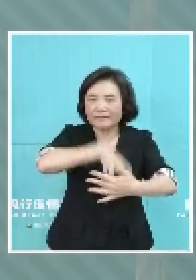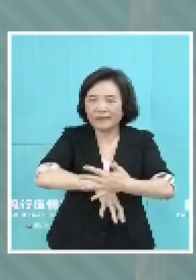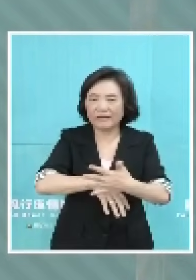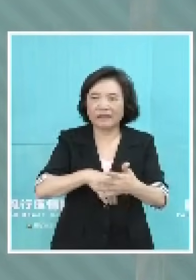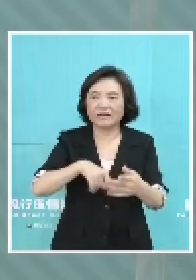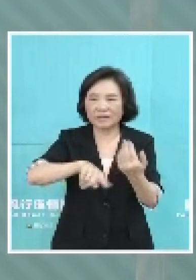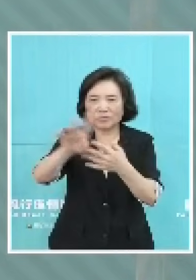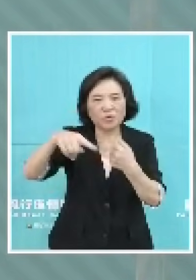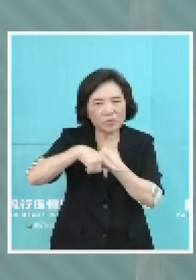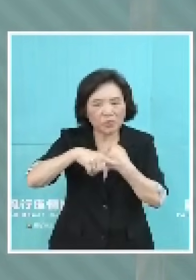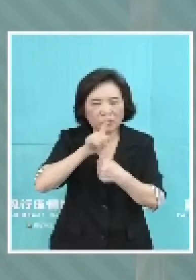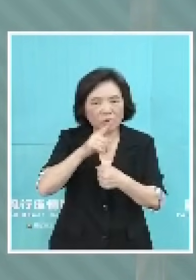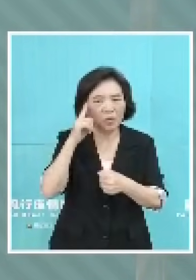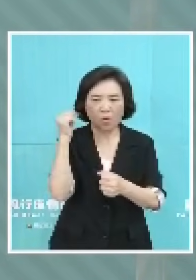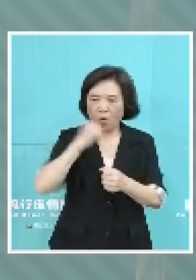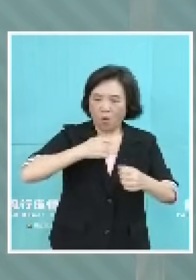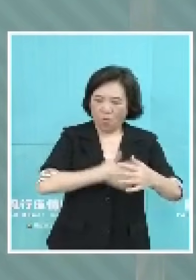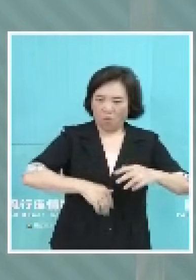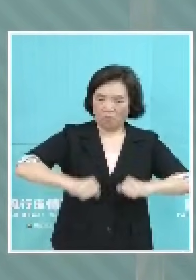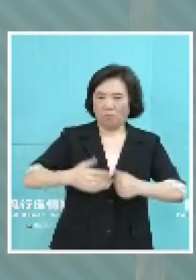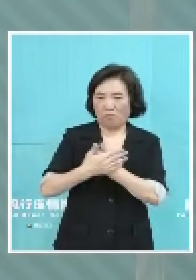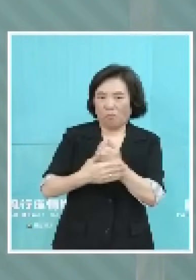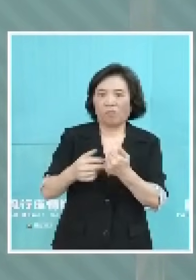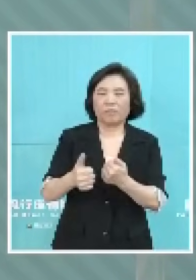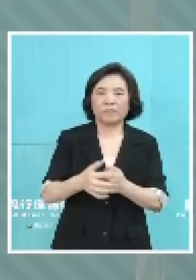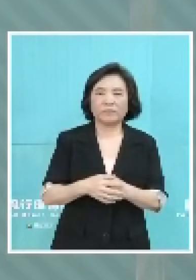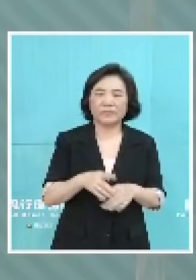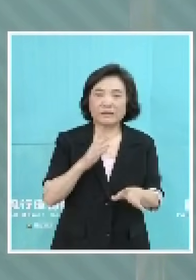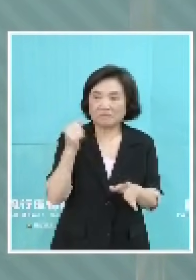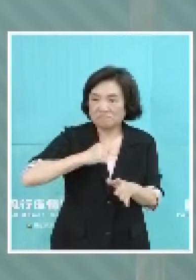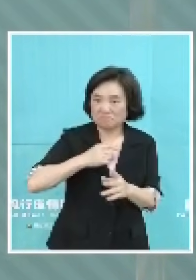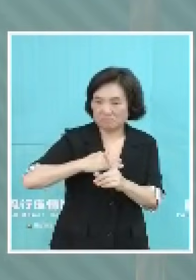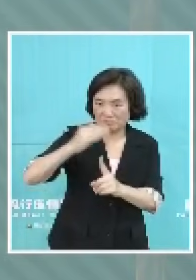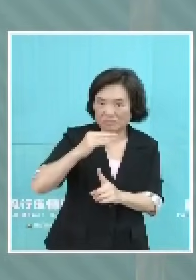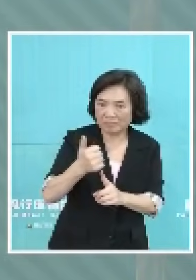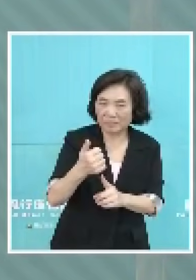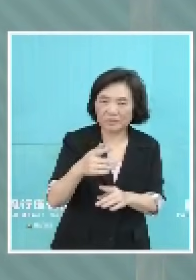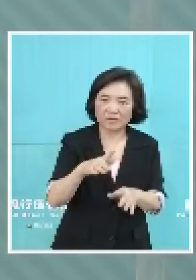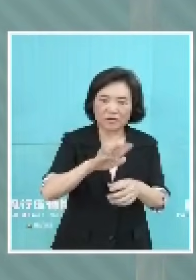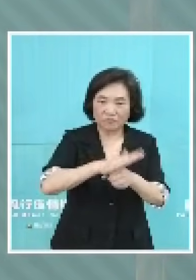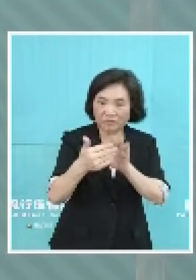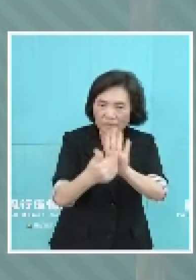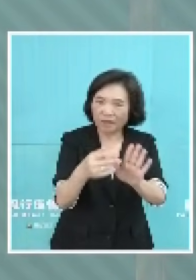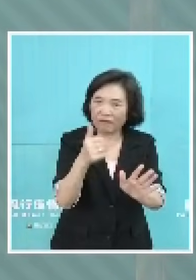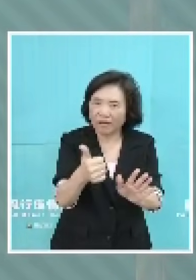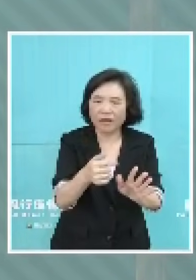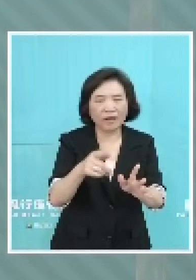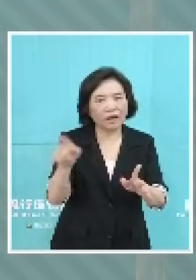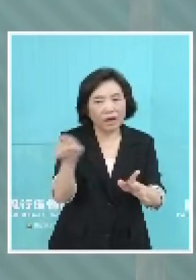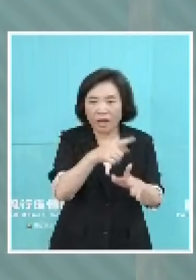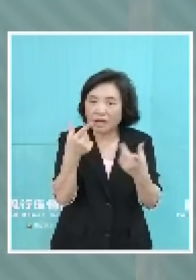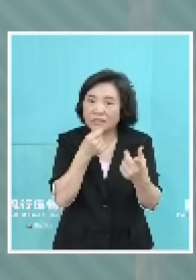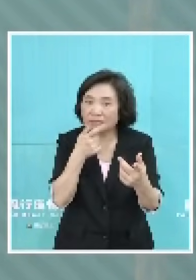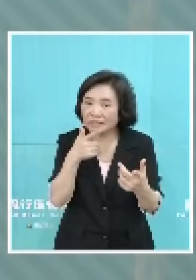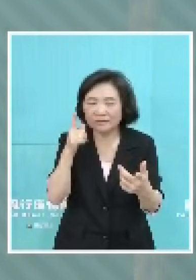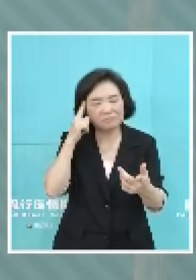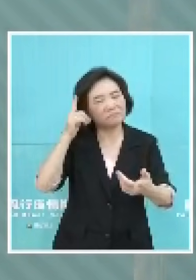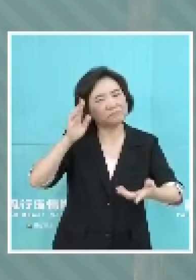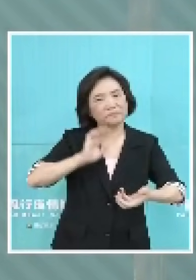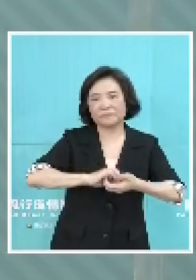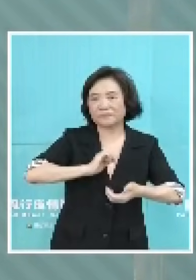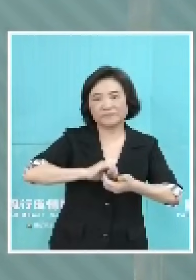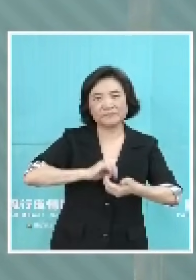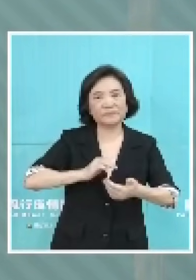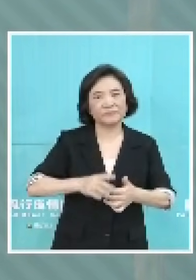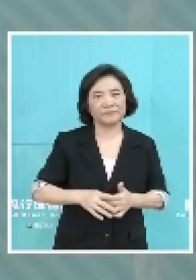较高。不过这样呢，哦，抗体浓度比较高，是不是保证防疫效果就一定比较好？这个倒不一定了，